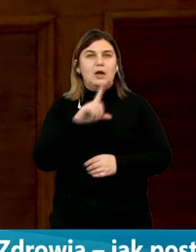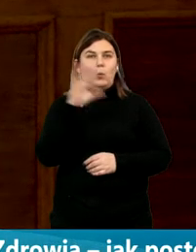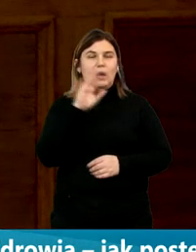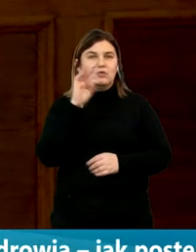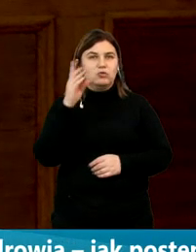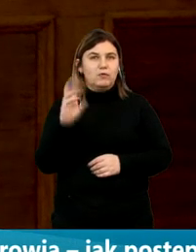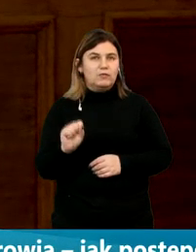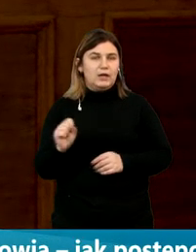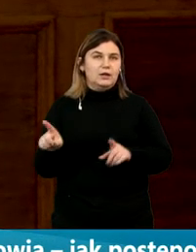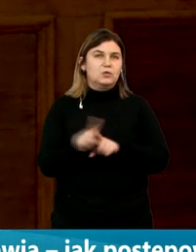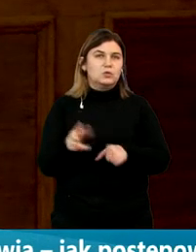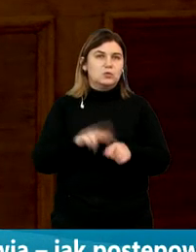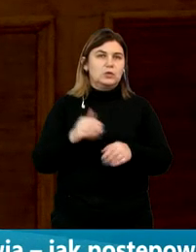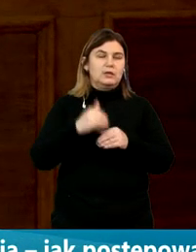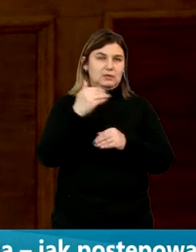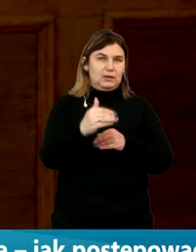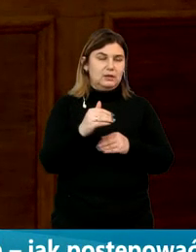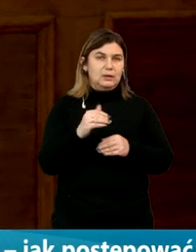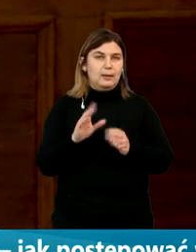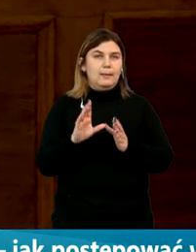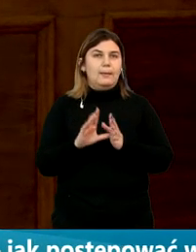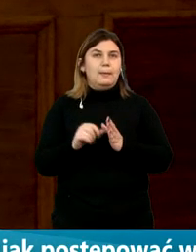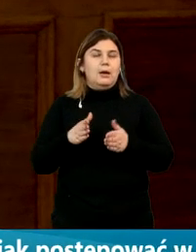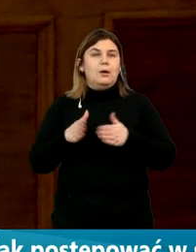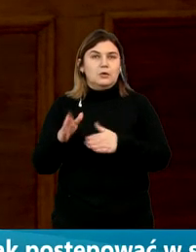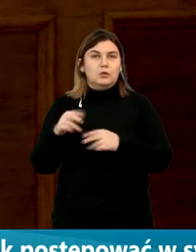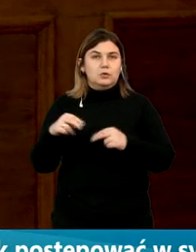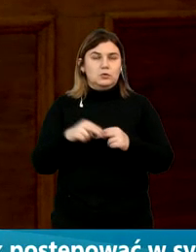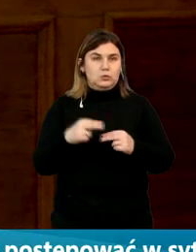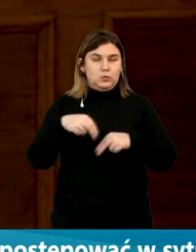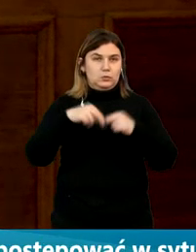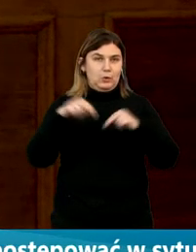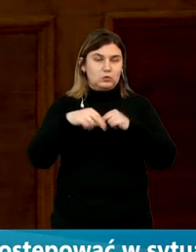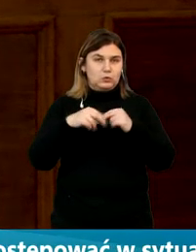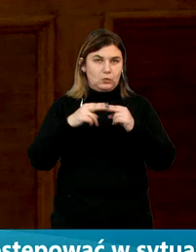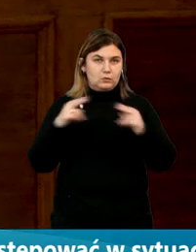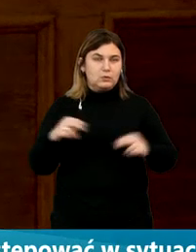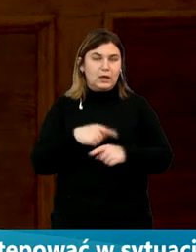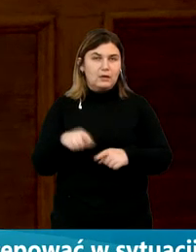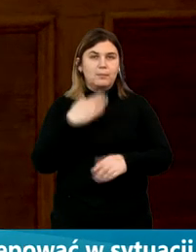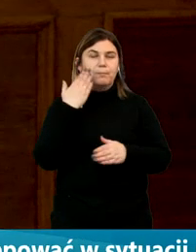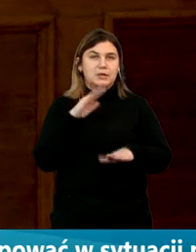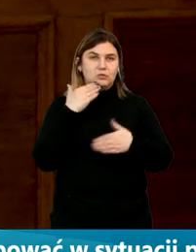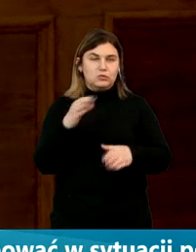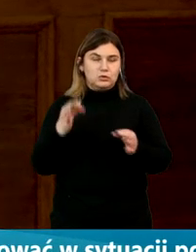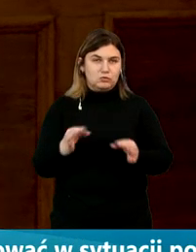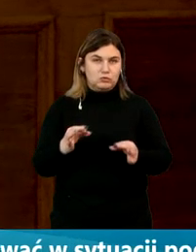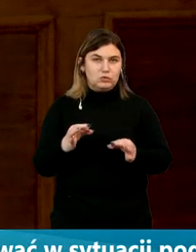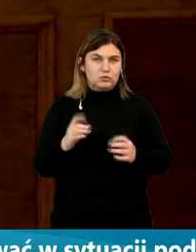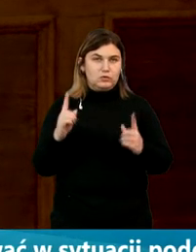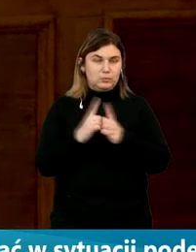które znajduje się dalej z gestii miasta w kierunku Mostu Długiego. Moi drodzy, bardzo Wam dziękuję za to dzisiejsze